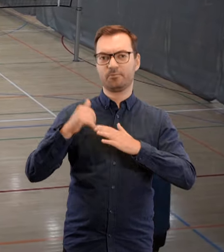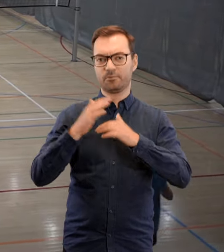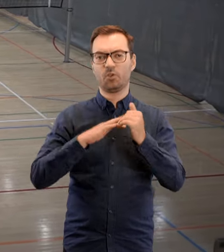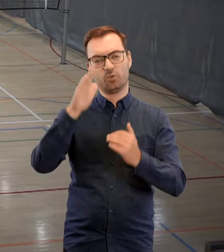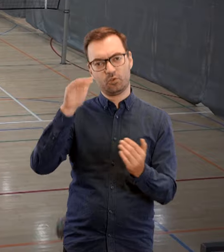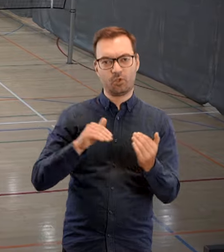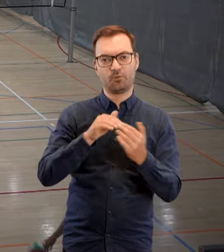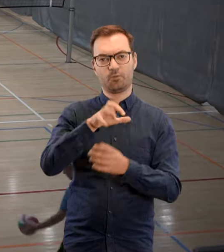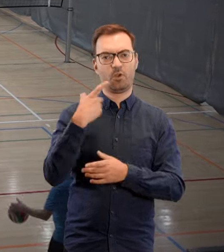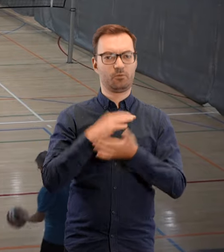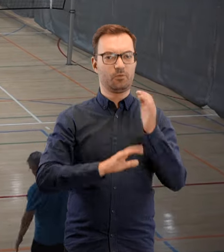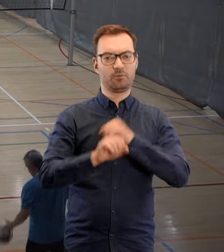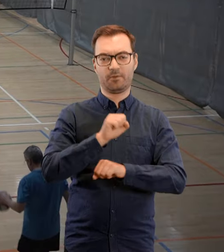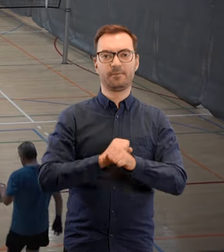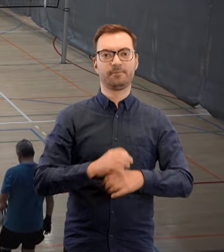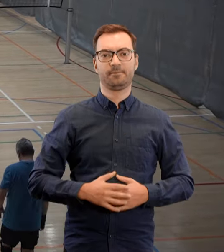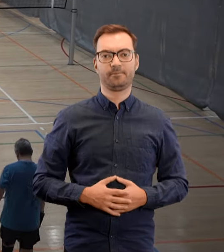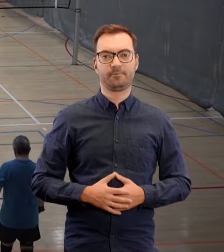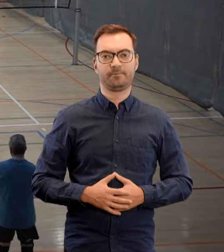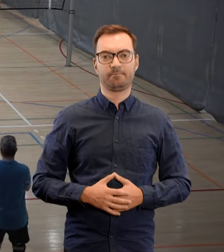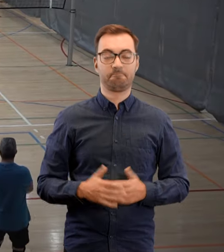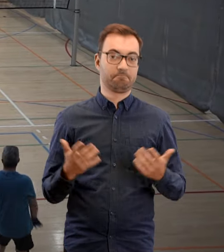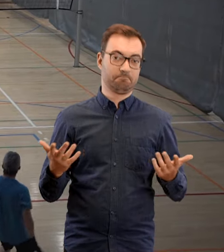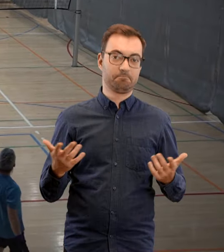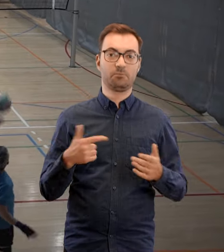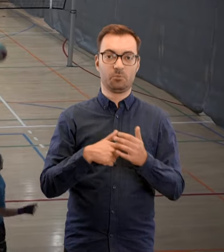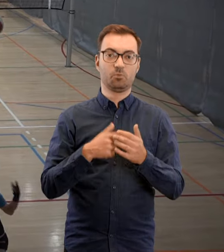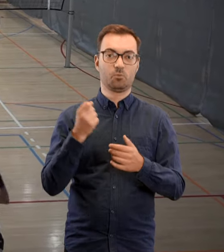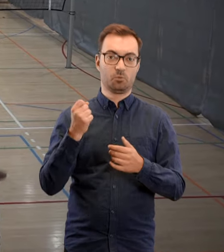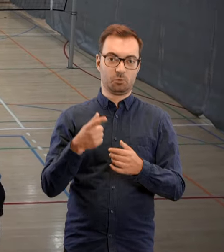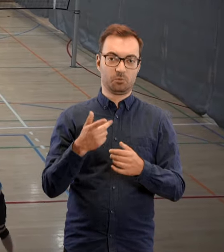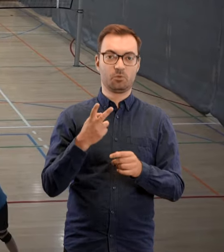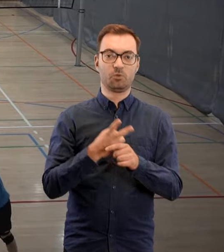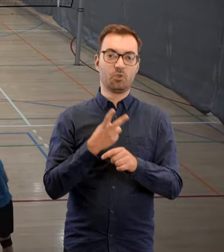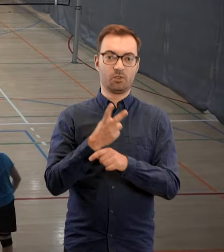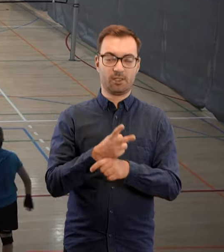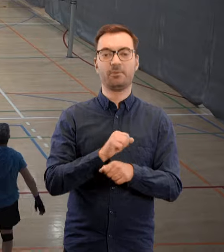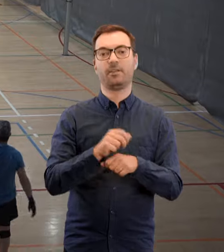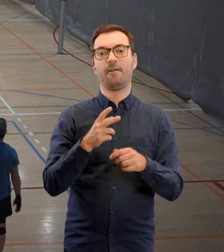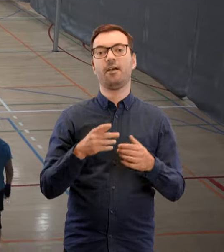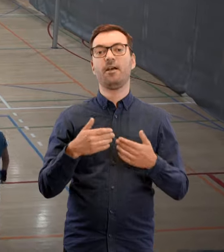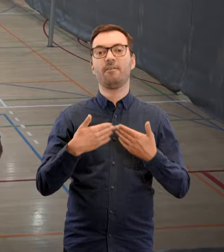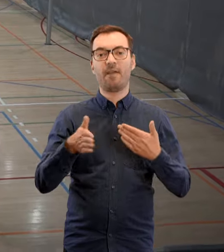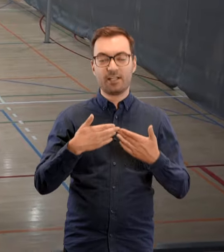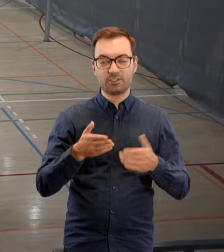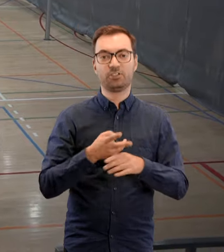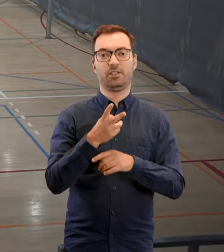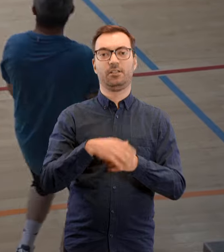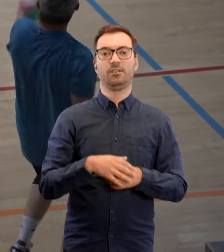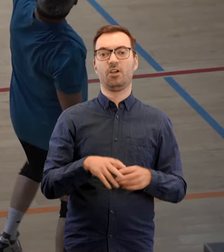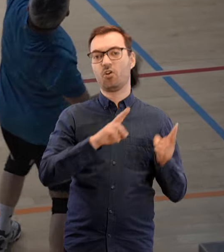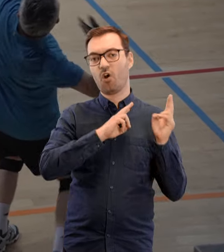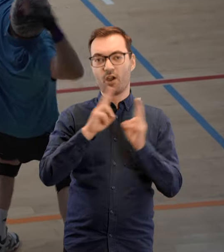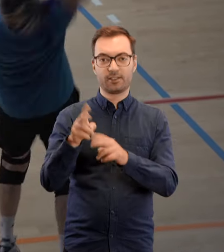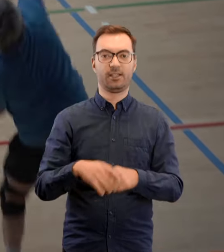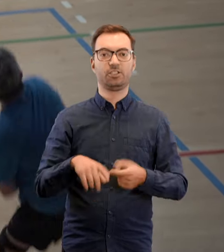osób z niepełnosprawnościami. Jak widać, dostosowane zostały tutaj wejścia, wciągi